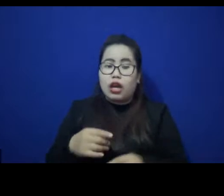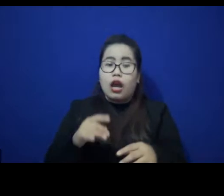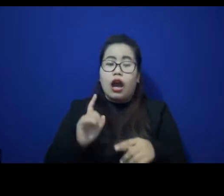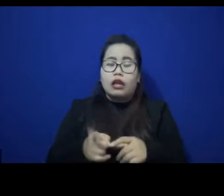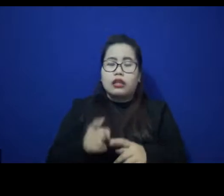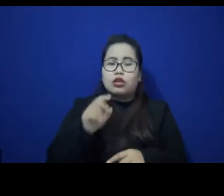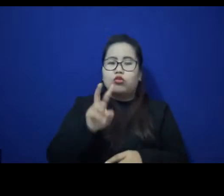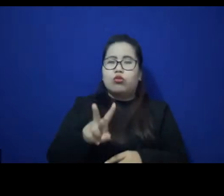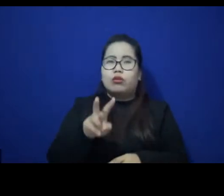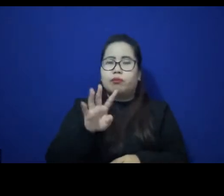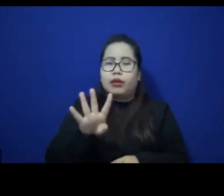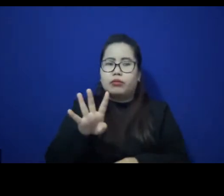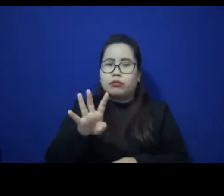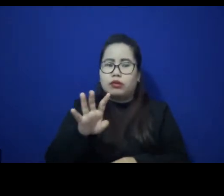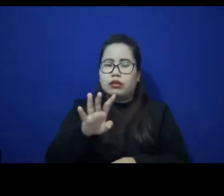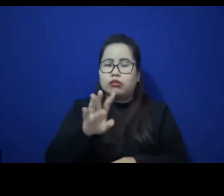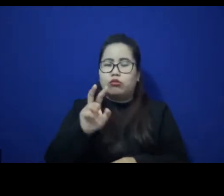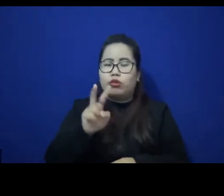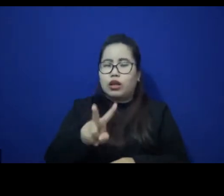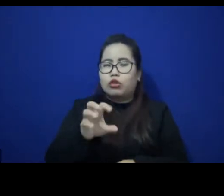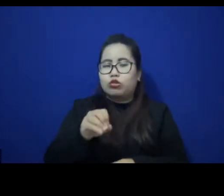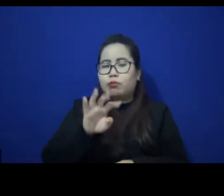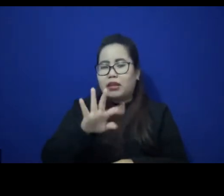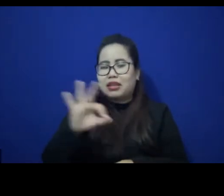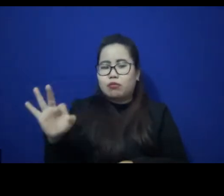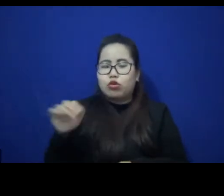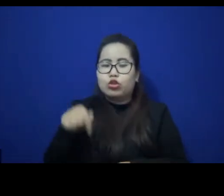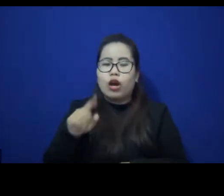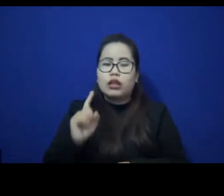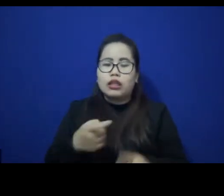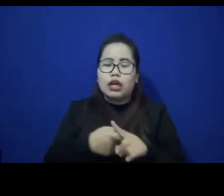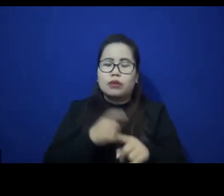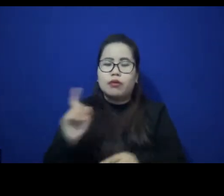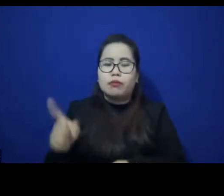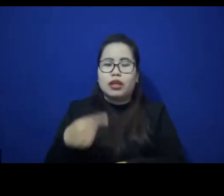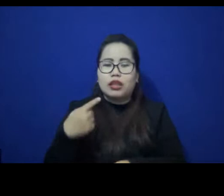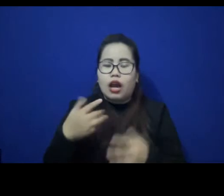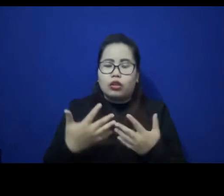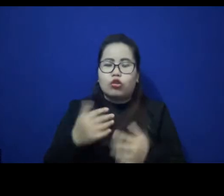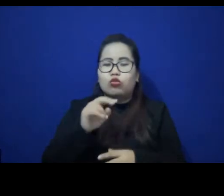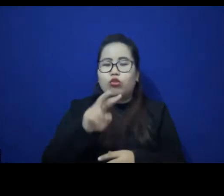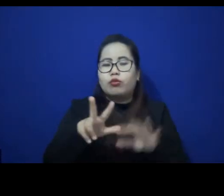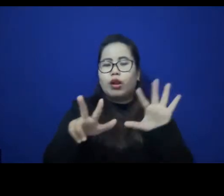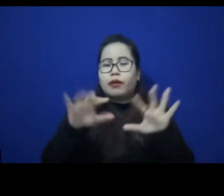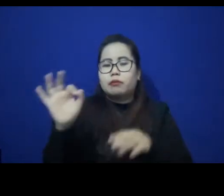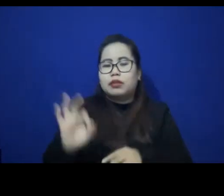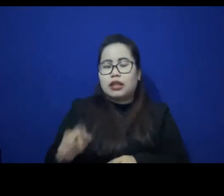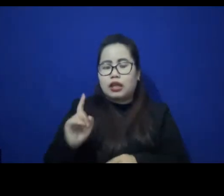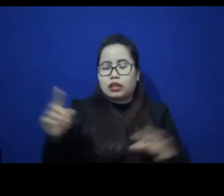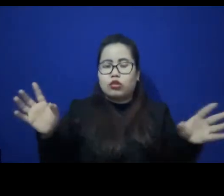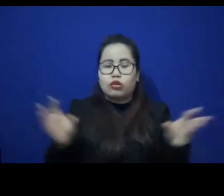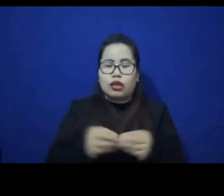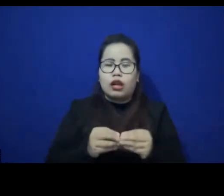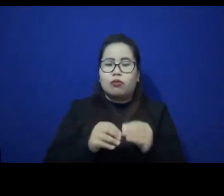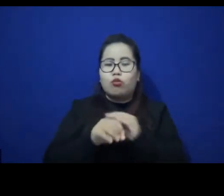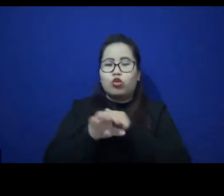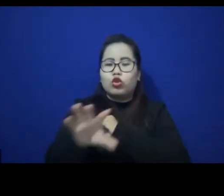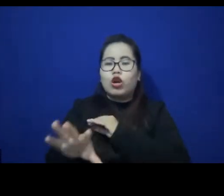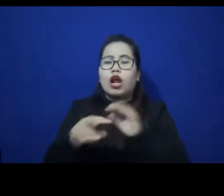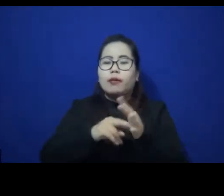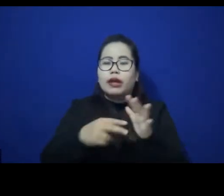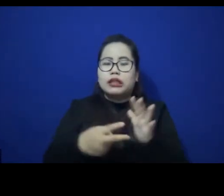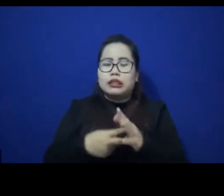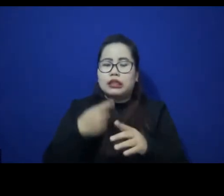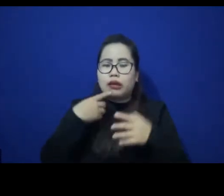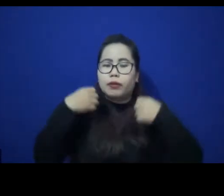240.000 diantaranya berasal dari pemerintah atau 28% total dari kebocoran berarti penguatan aspek